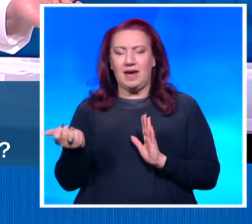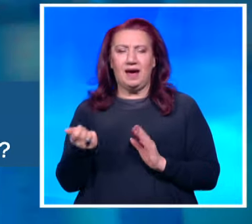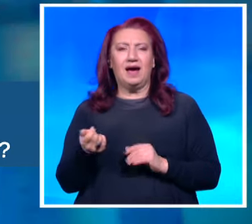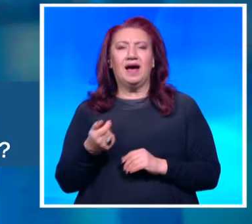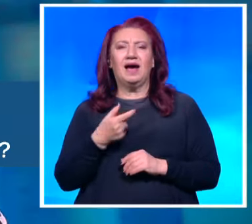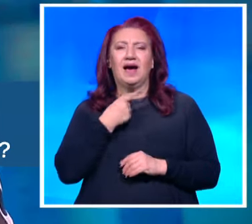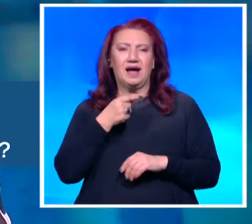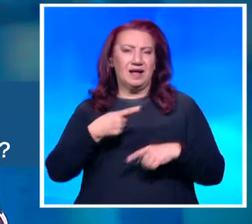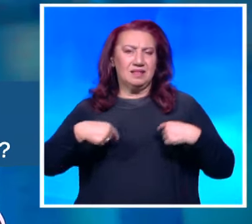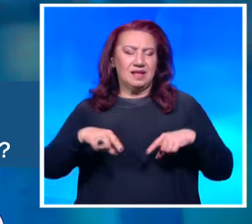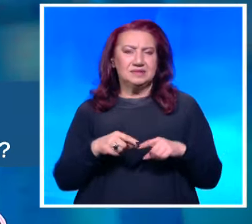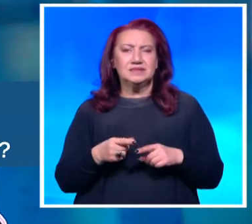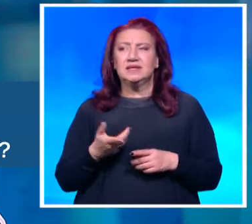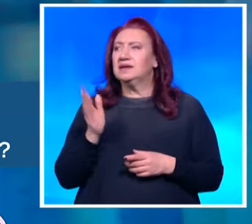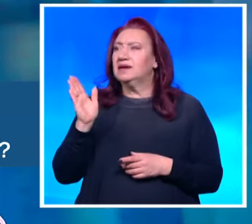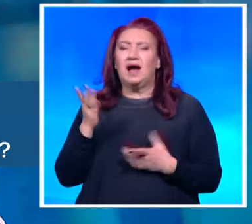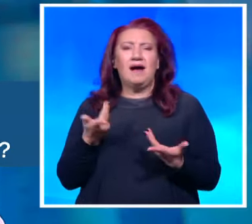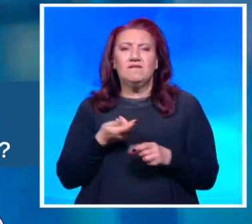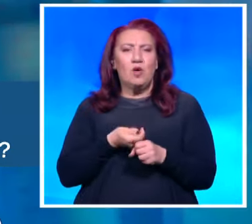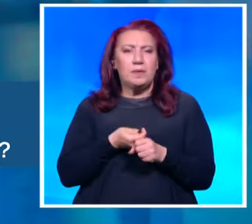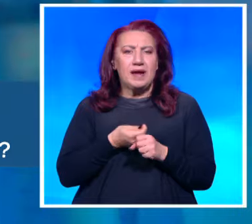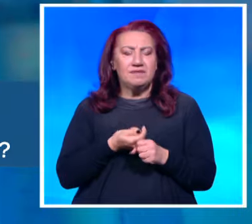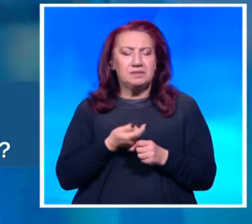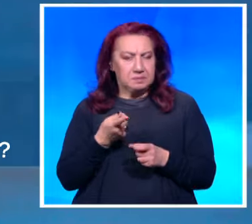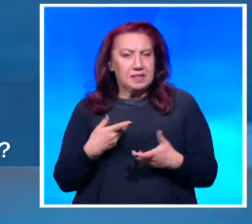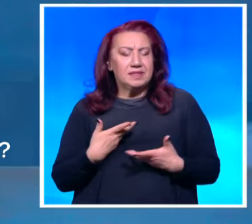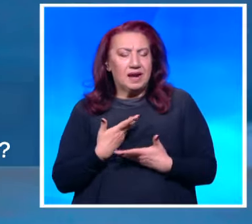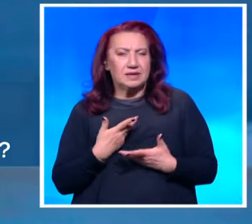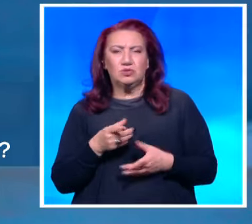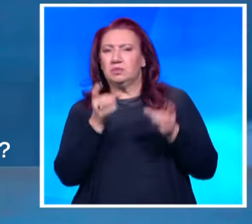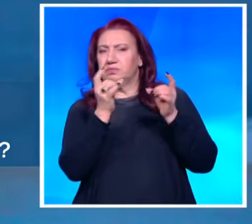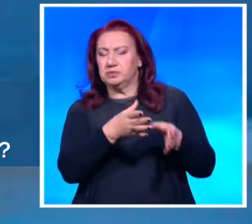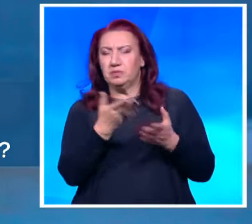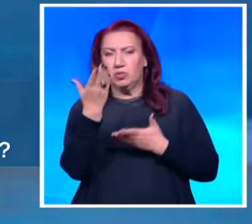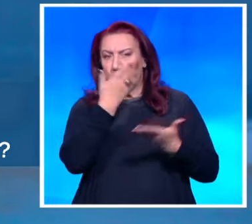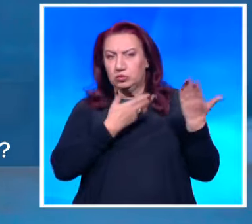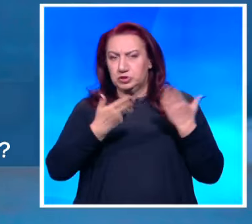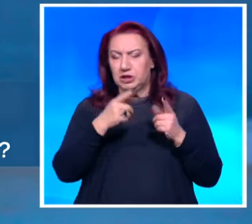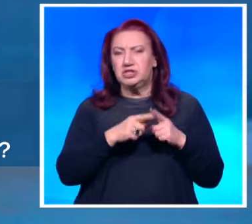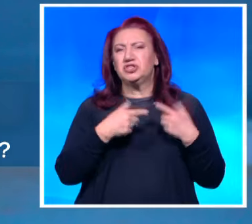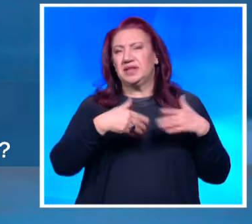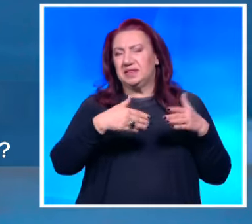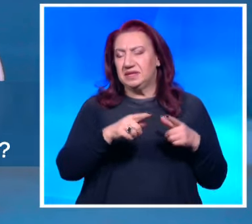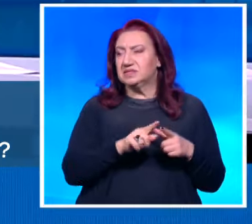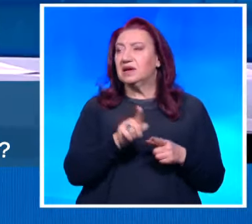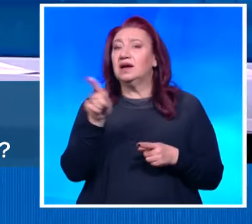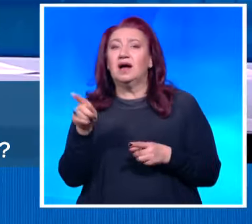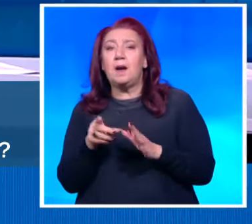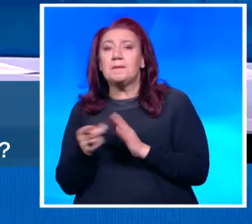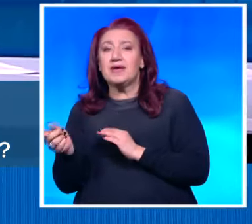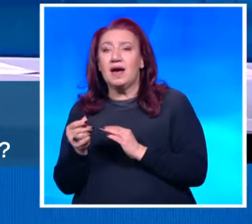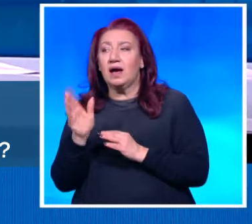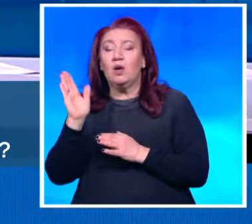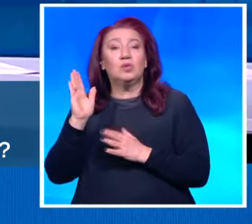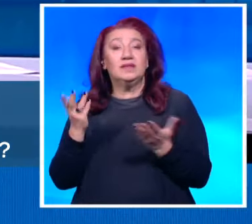това вече не го изследвам. Защото това е любопитно. Да, това е какъв интерес имат, след като училището в този часови диапазон не има интерес. Спрямо връстниците